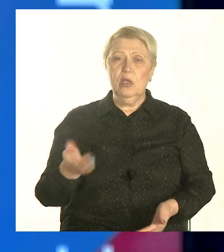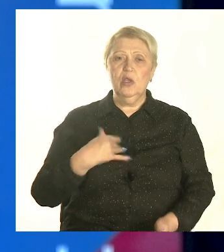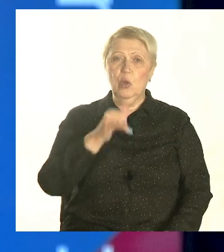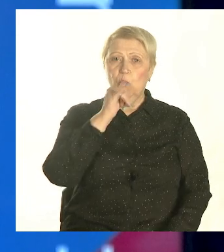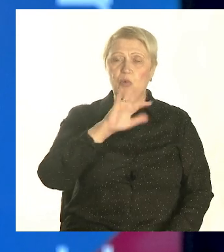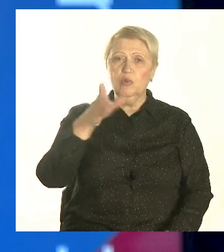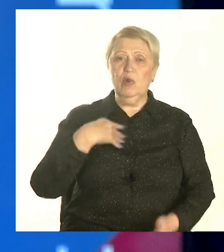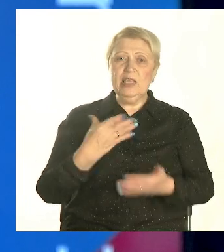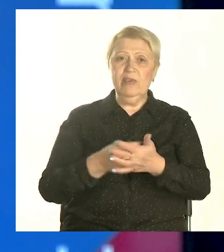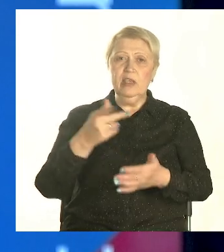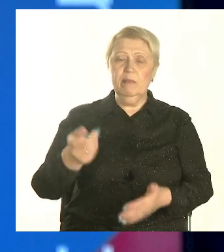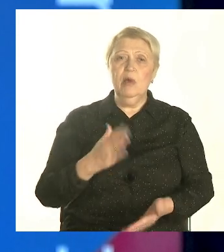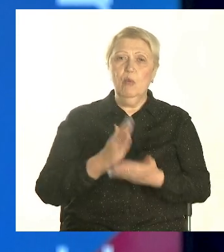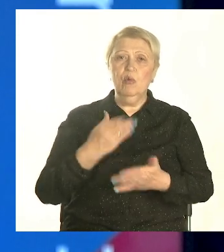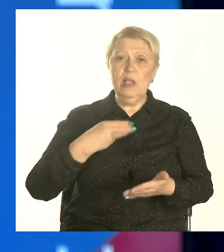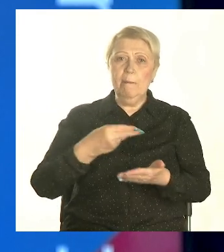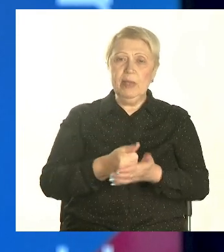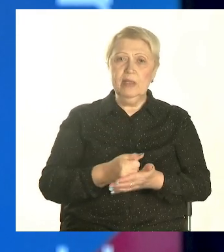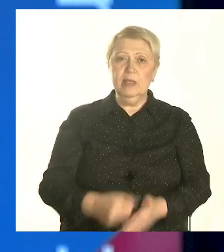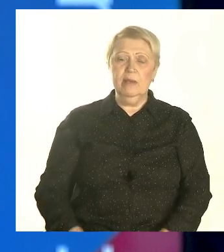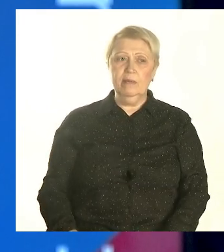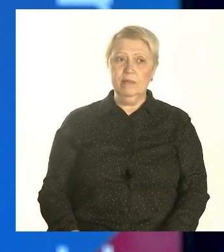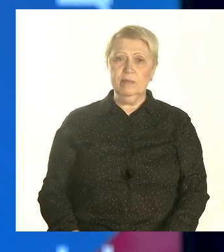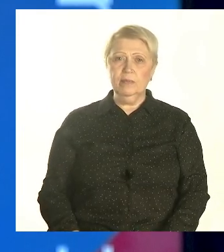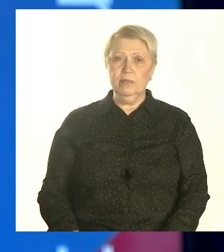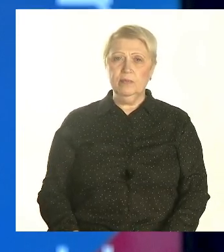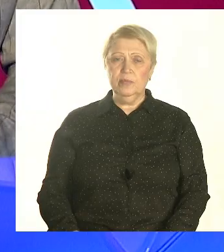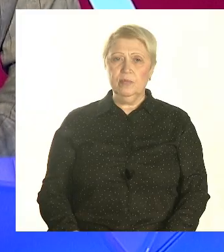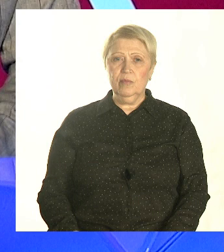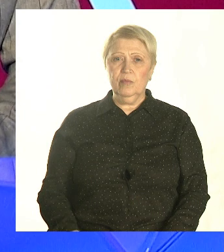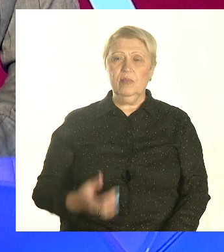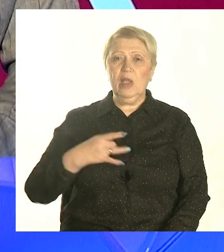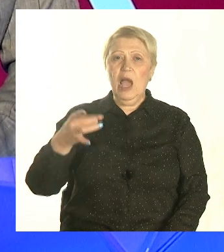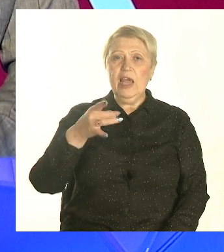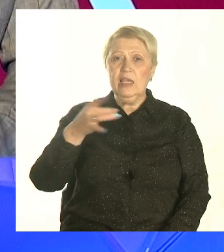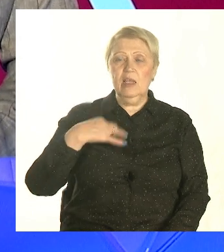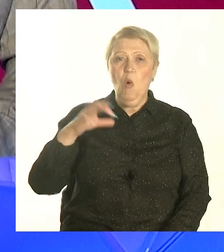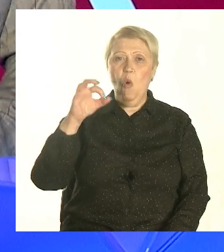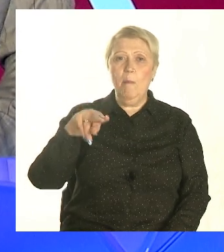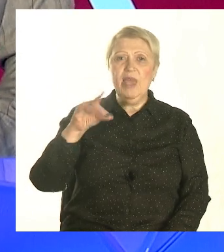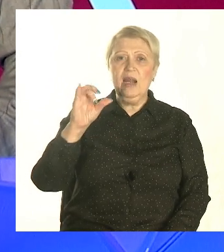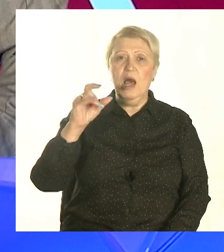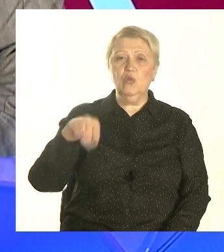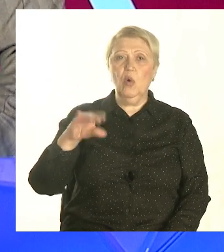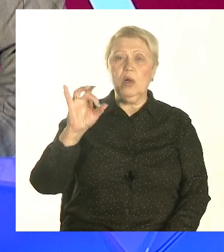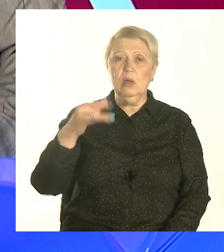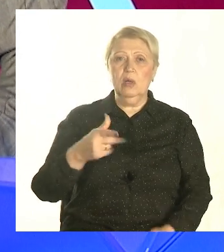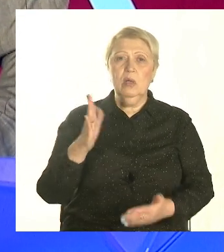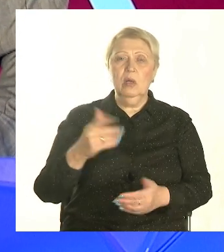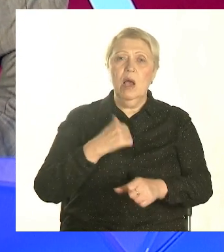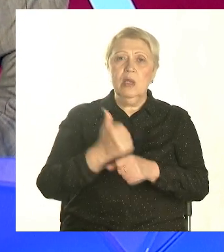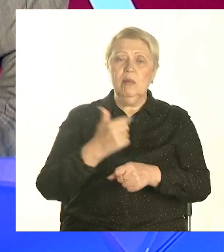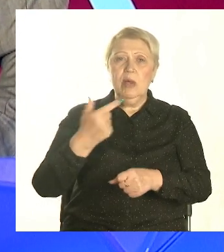управляющим организациям, а платить они будут за это, собственно говоря, региональному оператору. И, наверное, самая главная